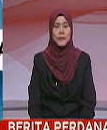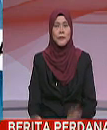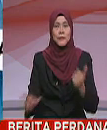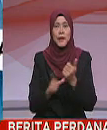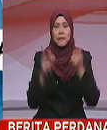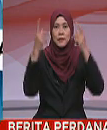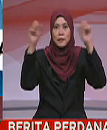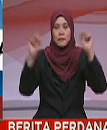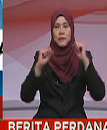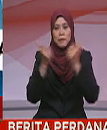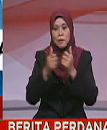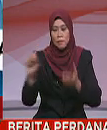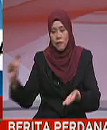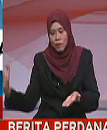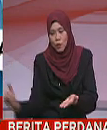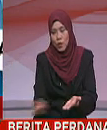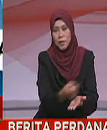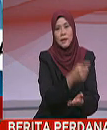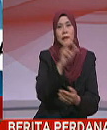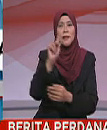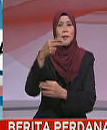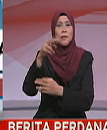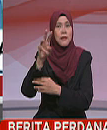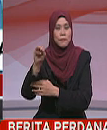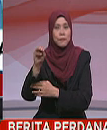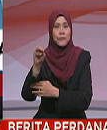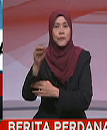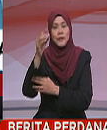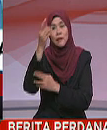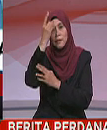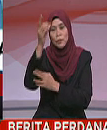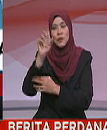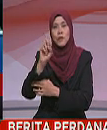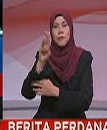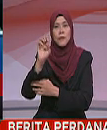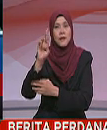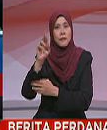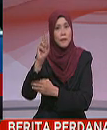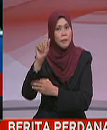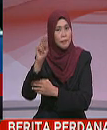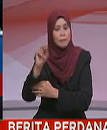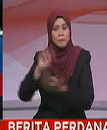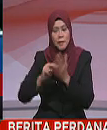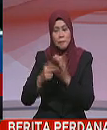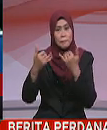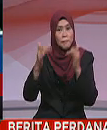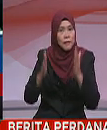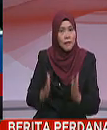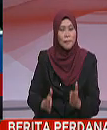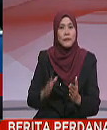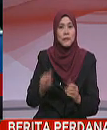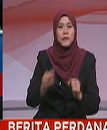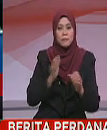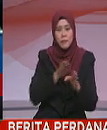Timbalan Presiden Kesatuan Hoki Malaysia KHM Datuk Syamala Subramaniam berkata, tidak hanya sebagai atlet, malah bidang sukan